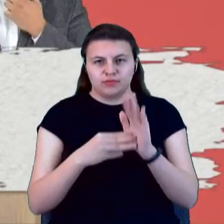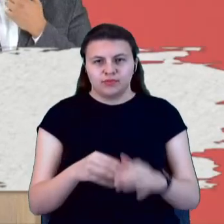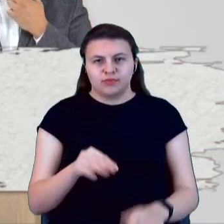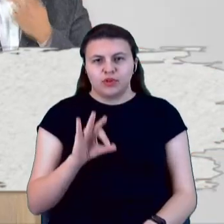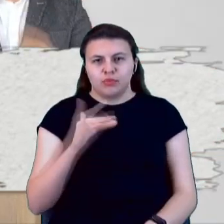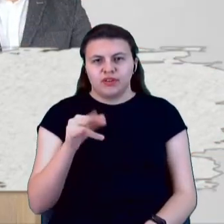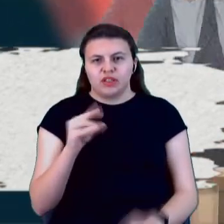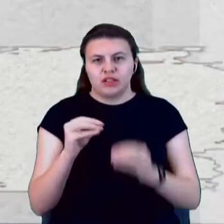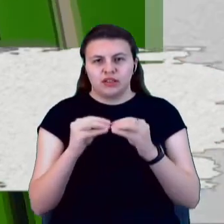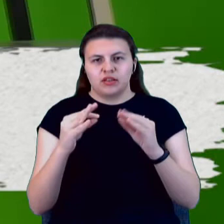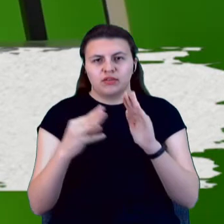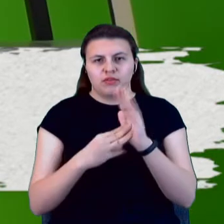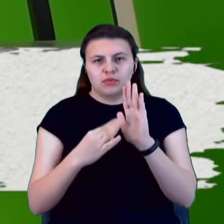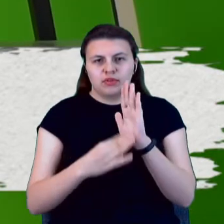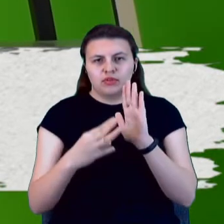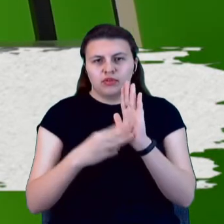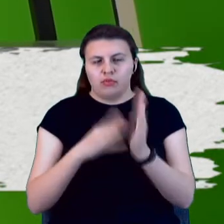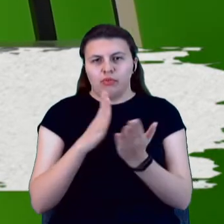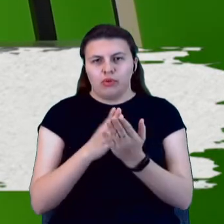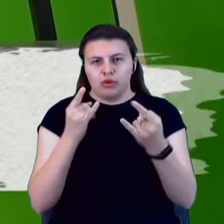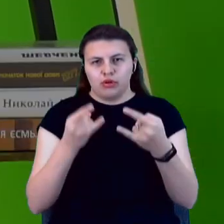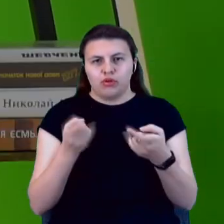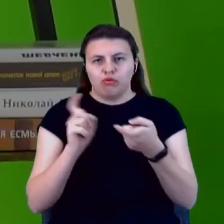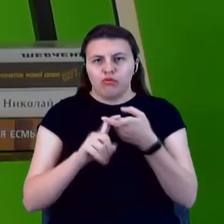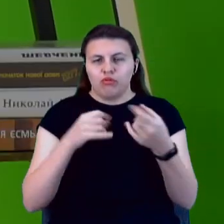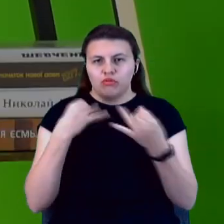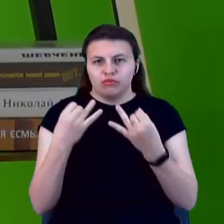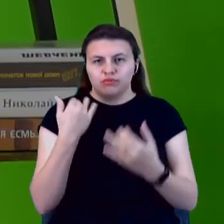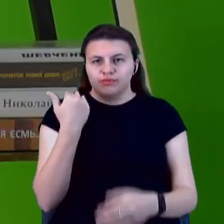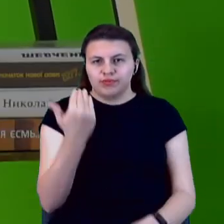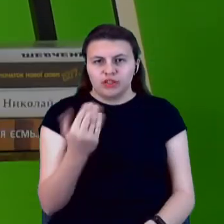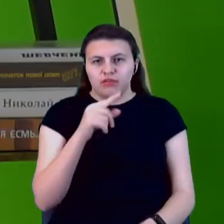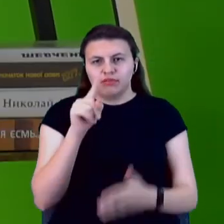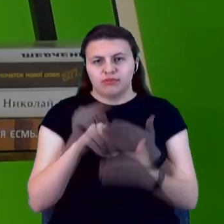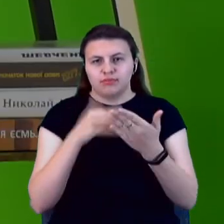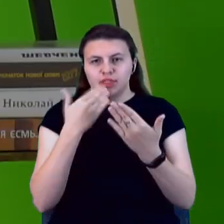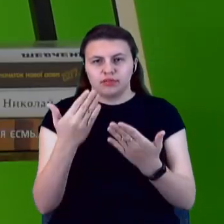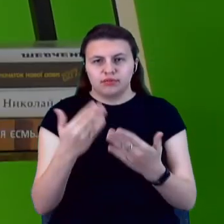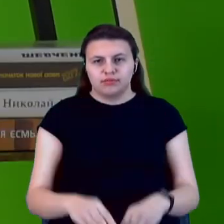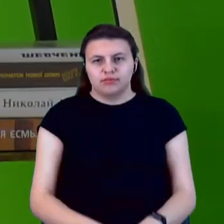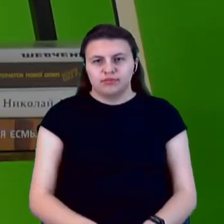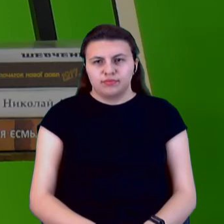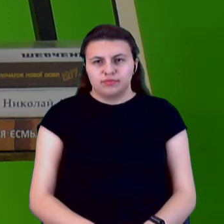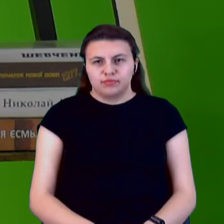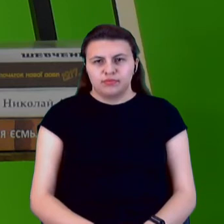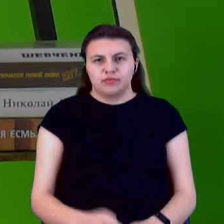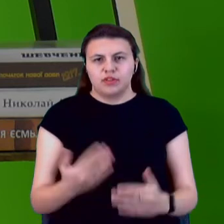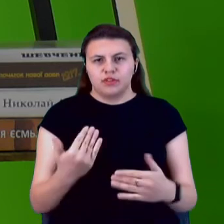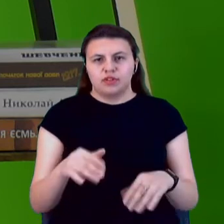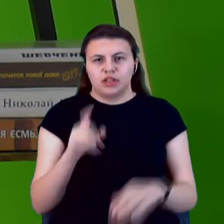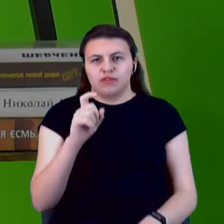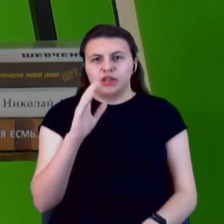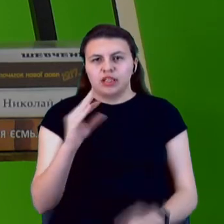050-210-08-98 – номер прямого ефіру, долучайтесь до розмови і ви ставте їм свої запитання. І вже буквально хвилин за 10 до нас у